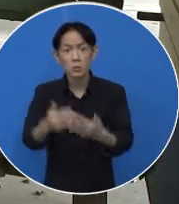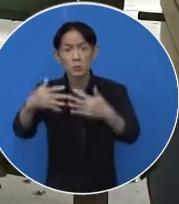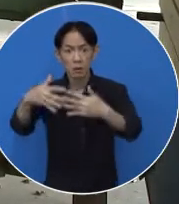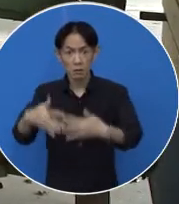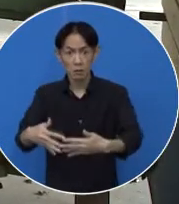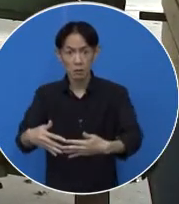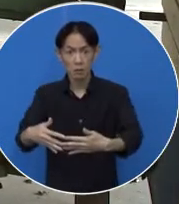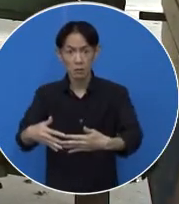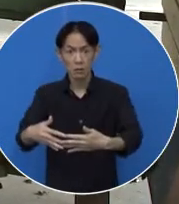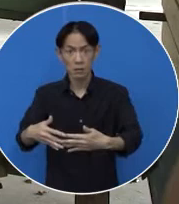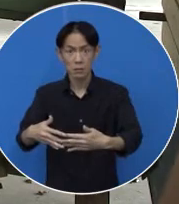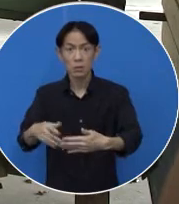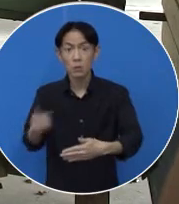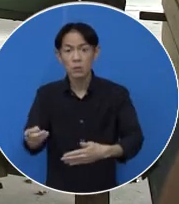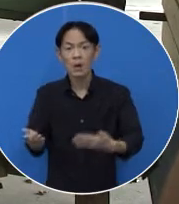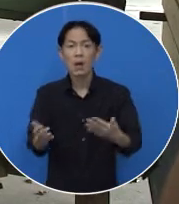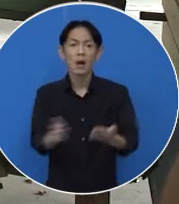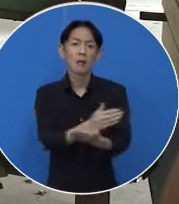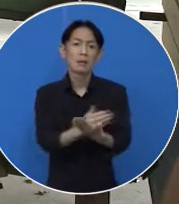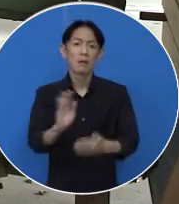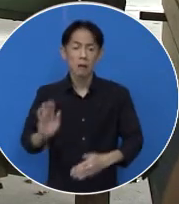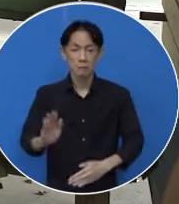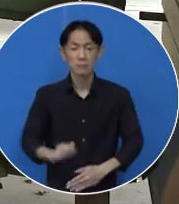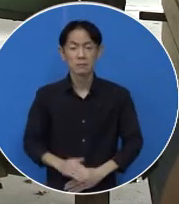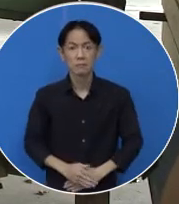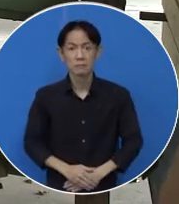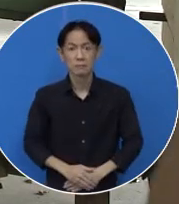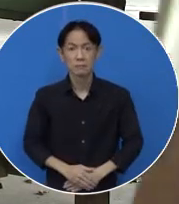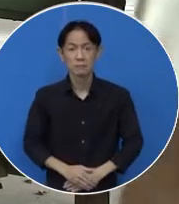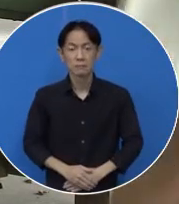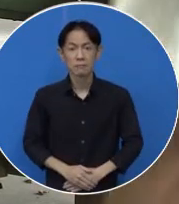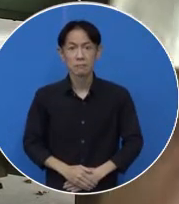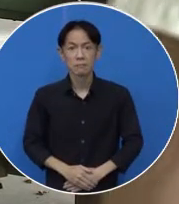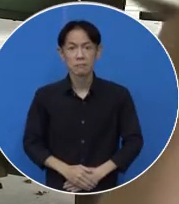械による判定を行っています。